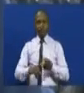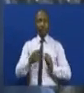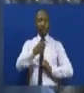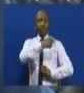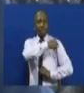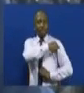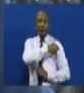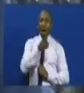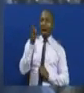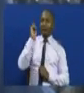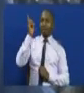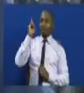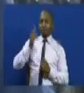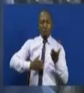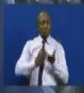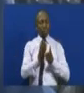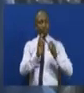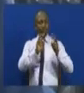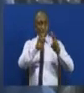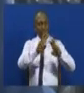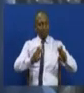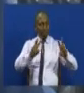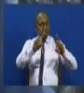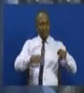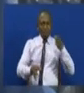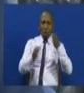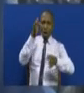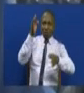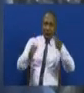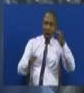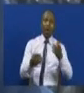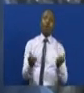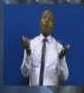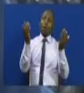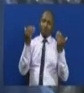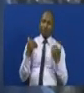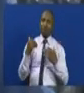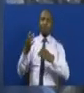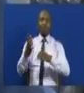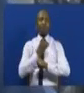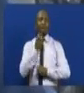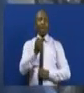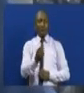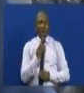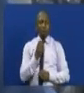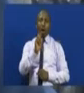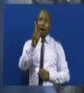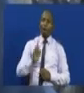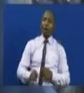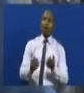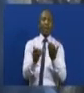asili kwa kupitia utafiti mwafaka tunaweza tukapata dawa